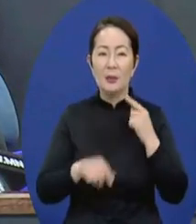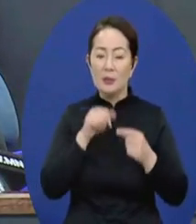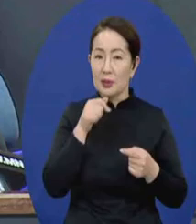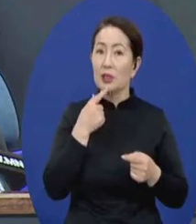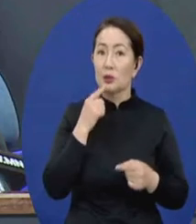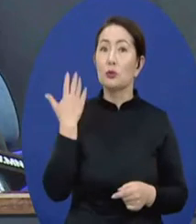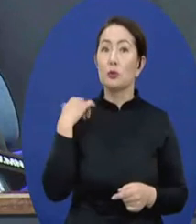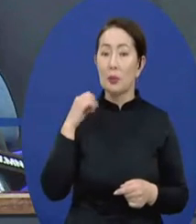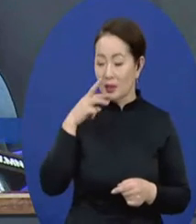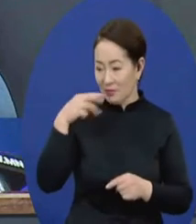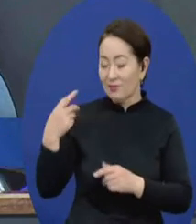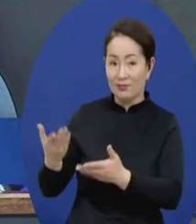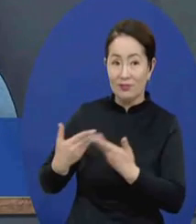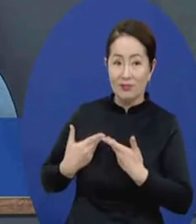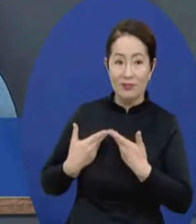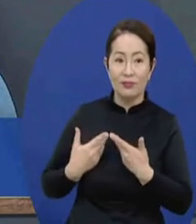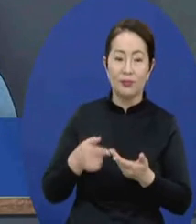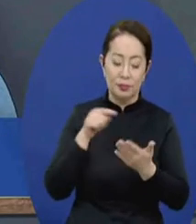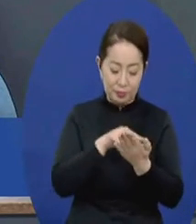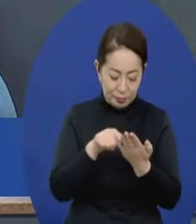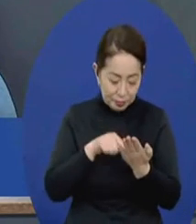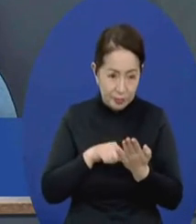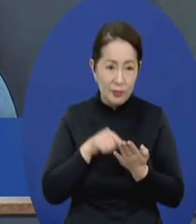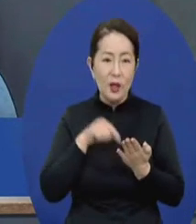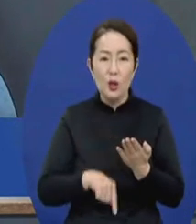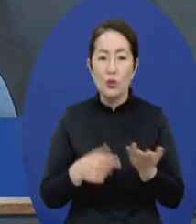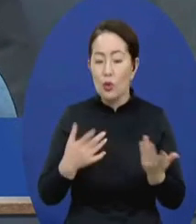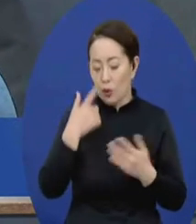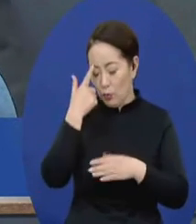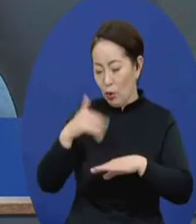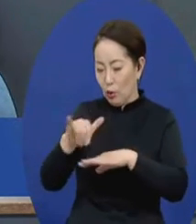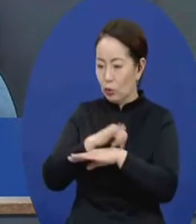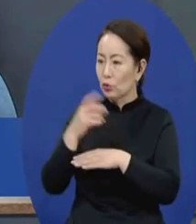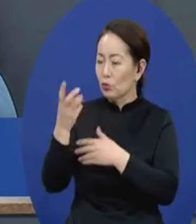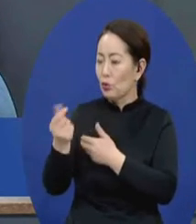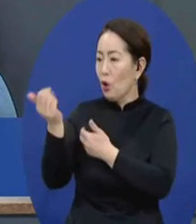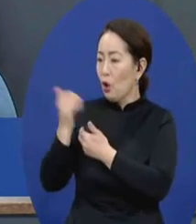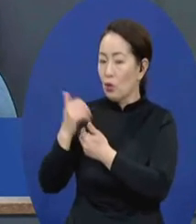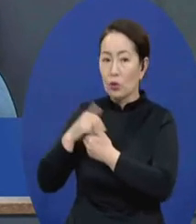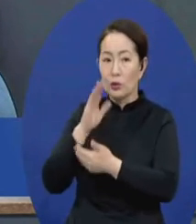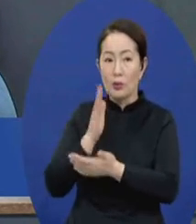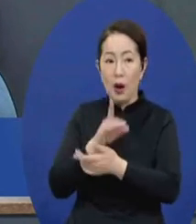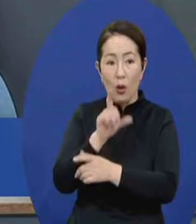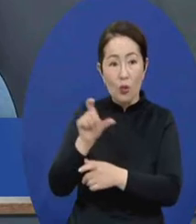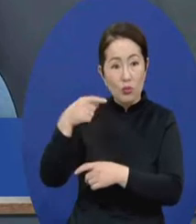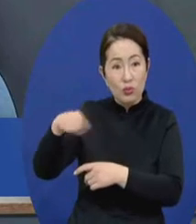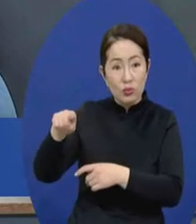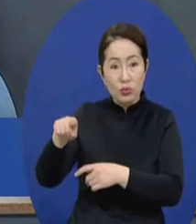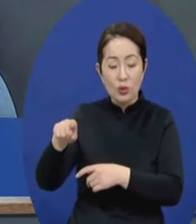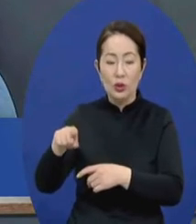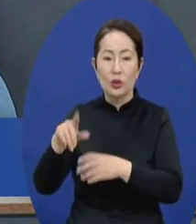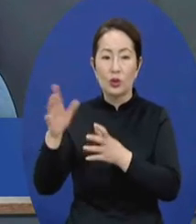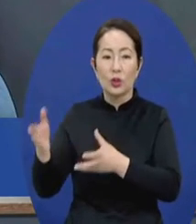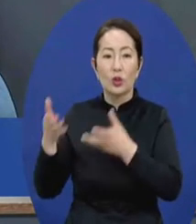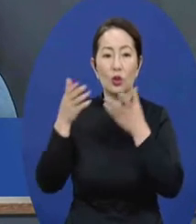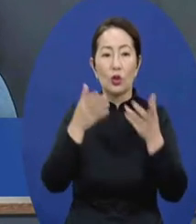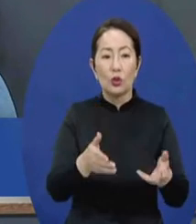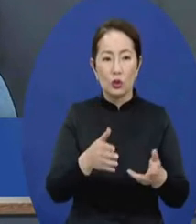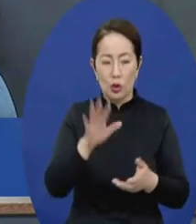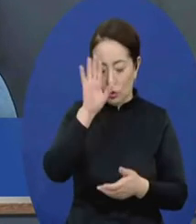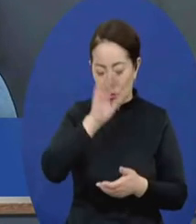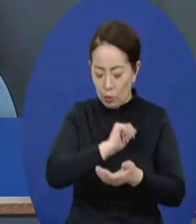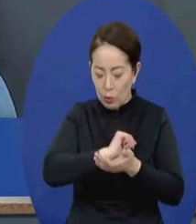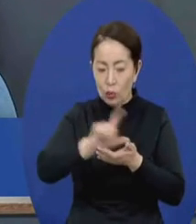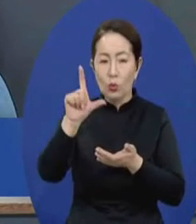илэрхийлээд, энэ нь одоо Монгол улсад хөрөнгө оруулагчдын зүгээс шилжүүлж байгаа томоохон